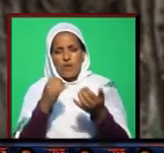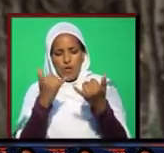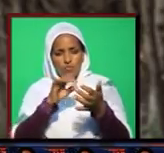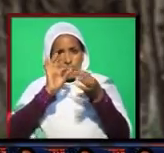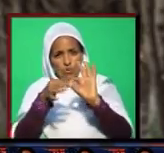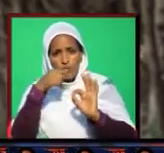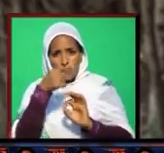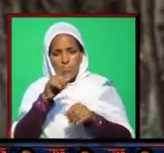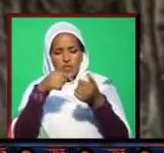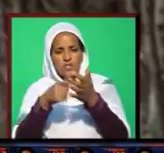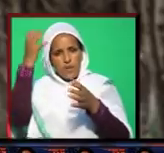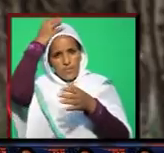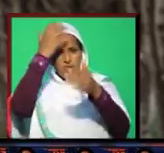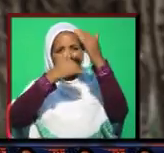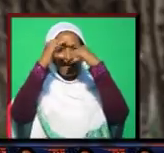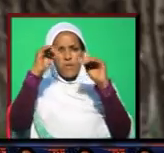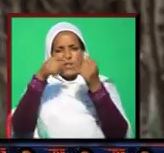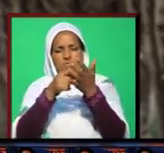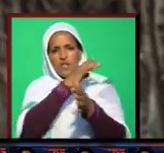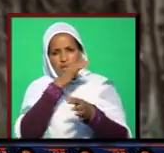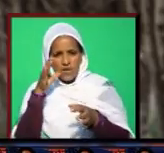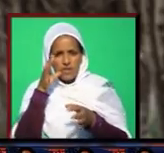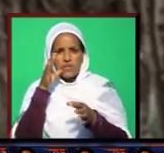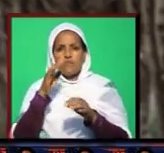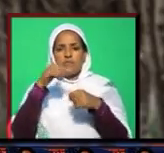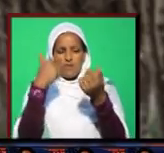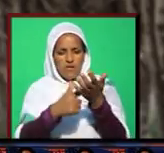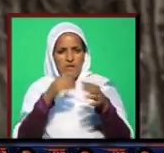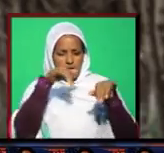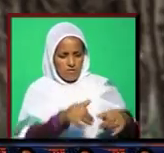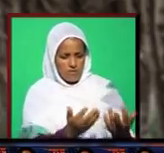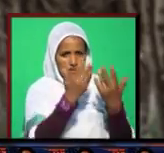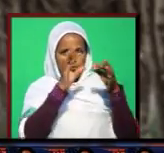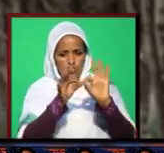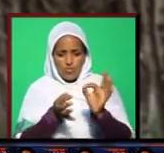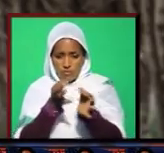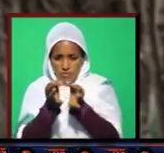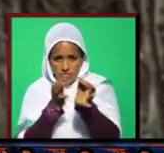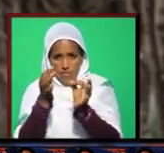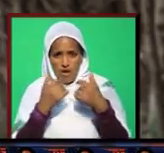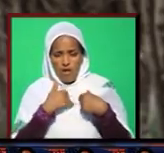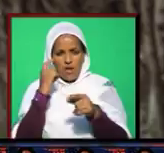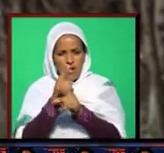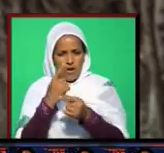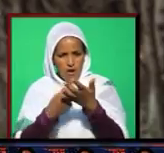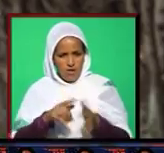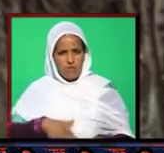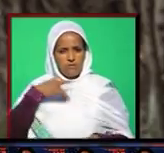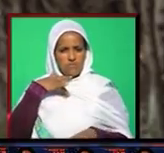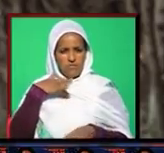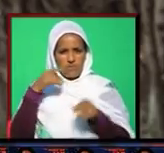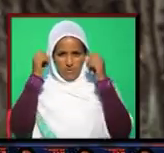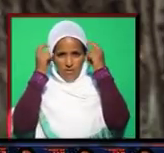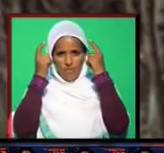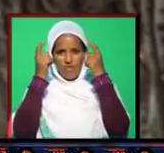አሁን ይተረጉማል የሚለው ስለ መንግስተ ሰማያት፣ ስለ ገነት፣ ጣዕመ መንግስተ ሰማያትን፣ መረረ ገሃነመ እሳትን ተርጉሞ ሲናገር ለካ እንዲህ